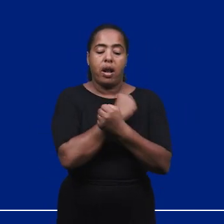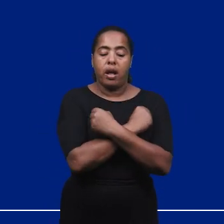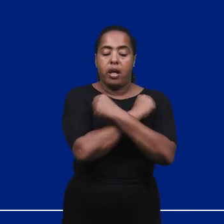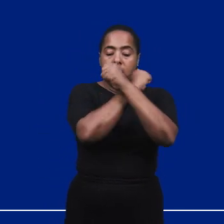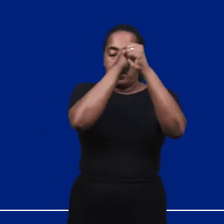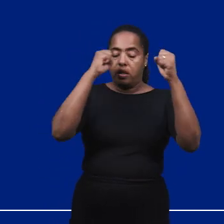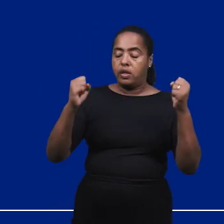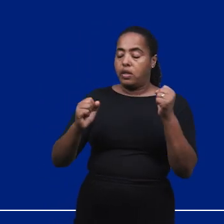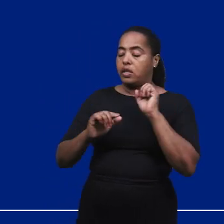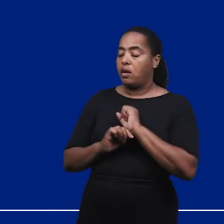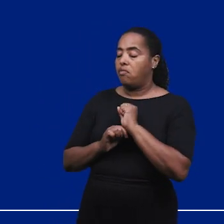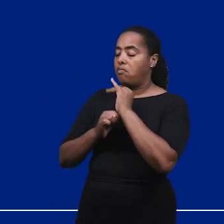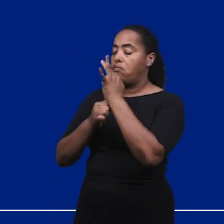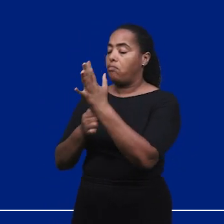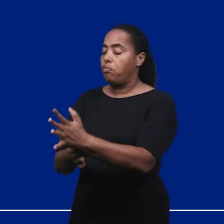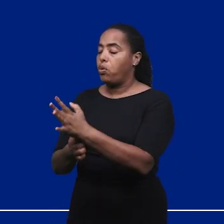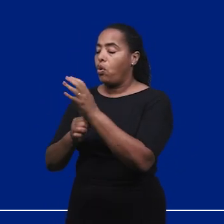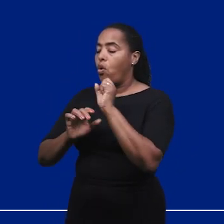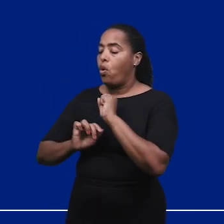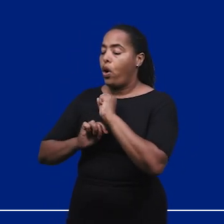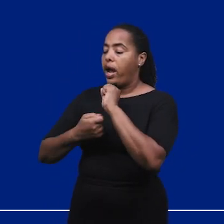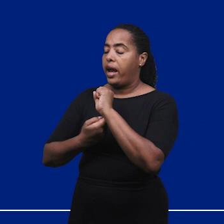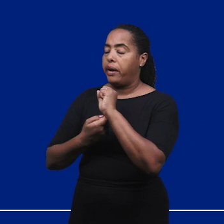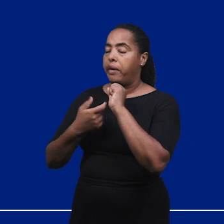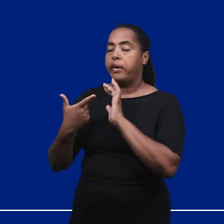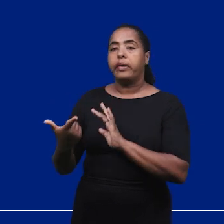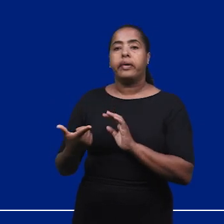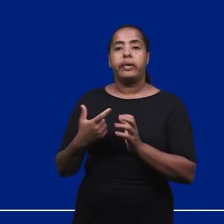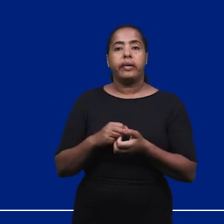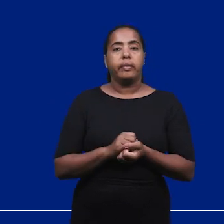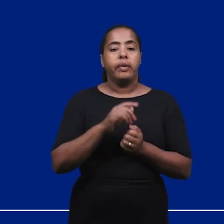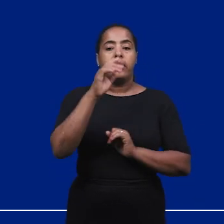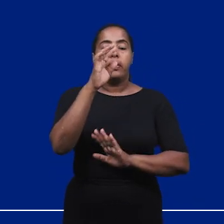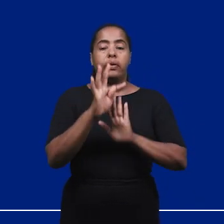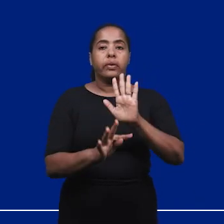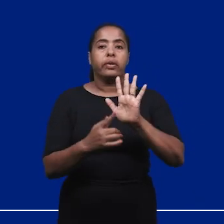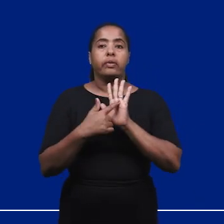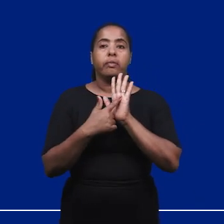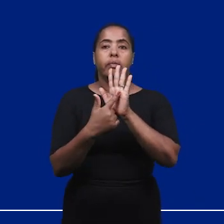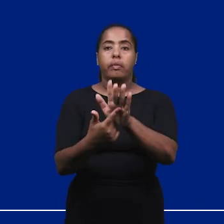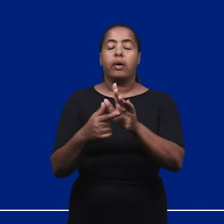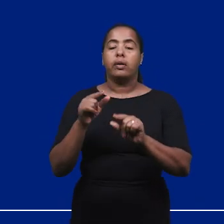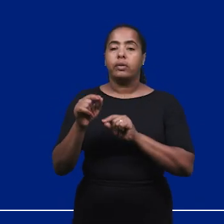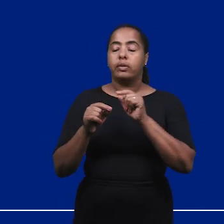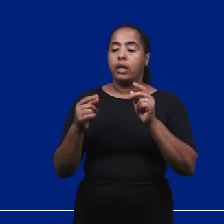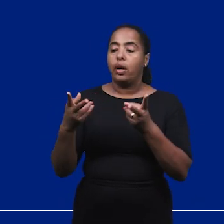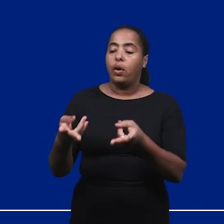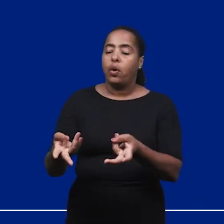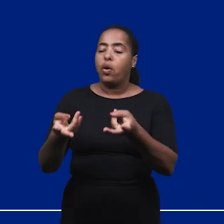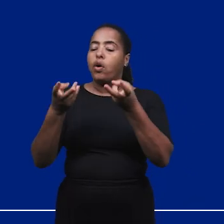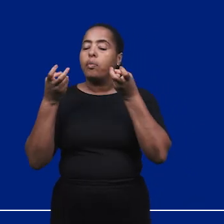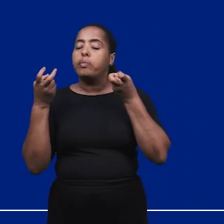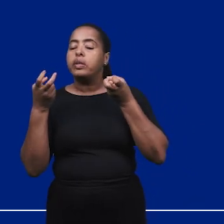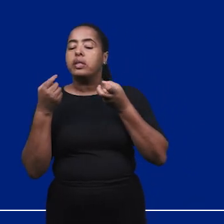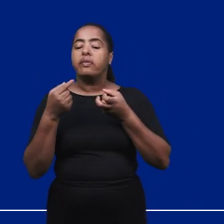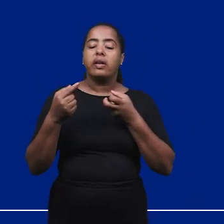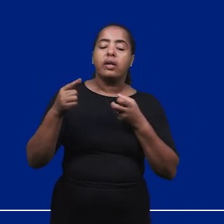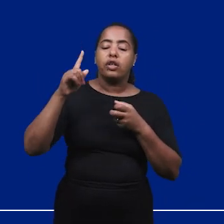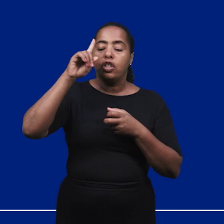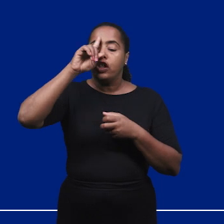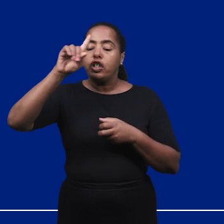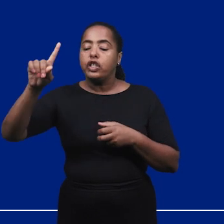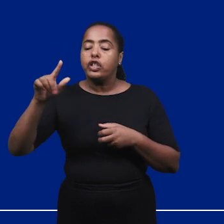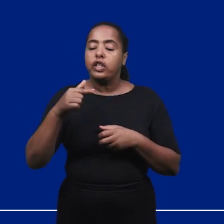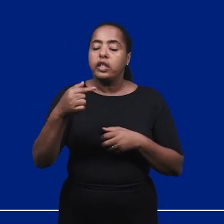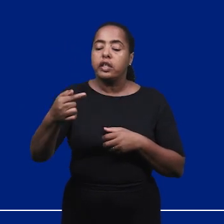l'énigme, et le texte dit, et les hommes de cette ville, au 7e jour, ils ont dit avant le coucher